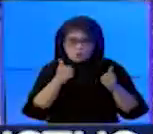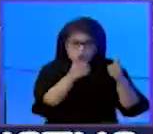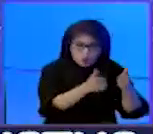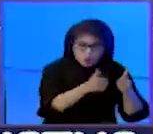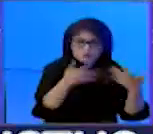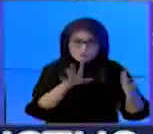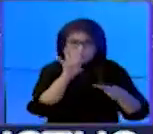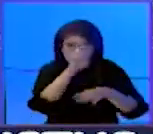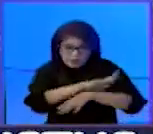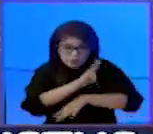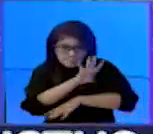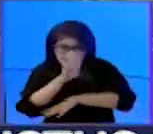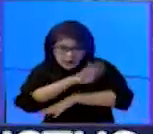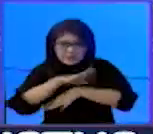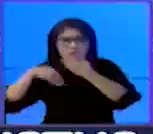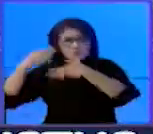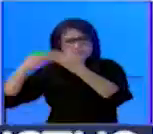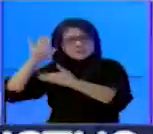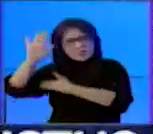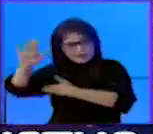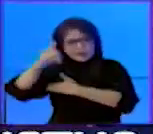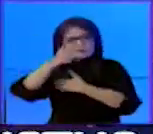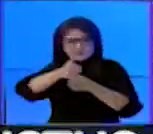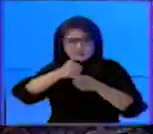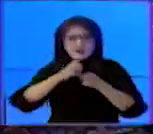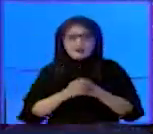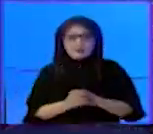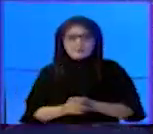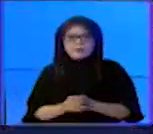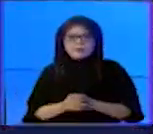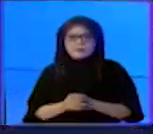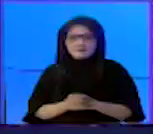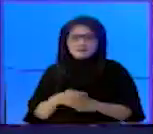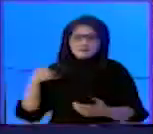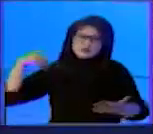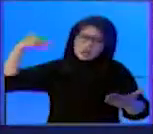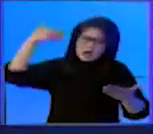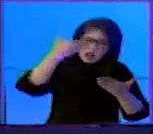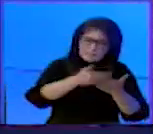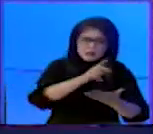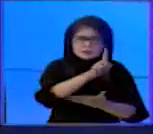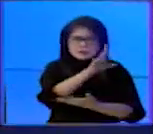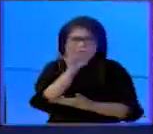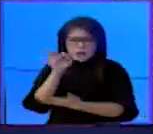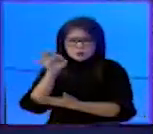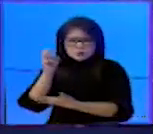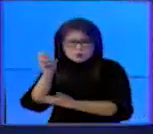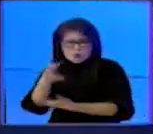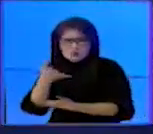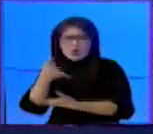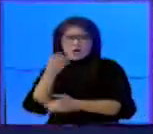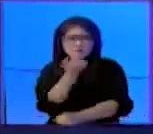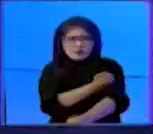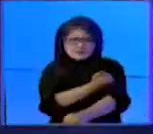kuartal pertama 2021. Sampai saat ini kami sudah menyiapkan 100 juta dosis per tahun siap dan kita akan